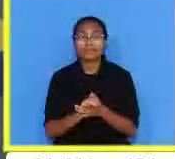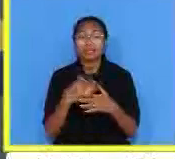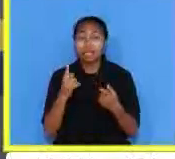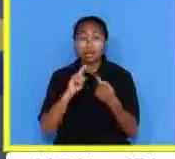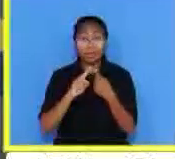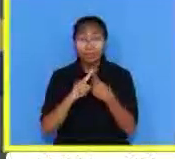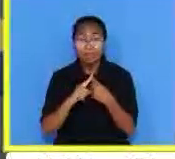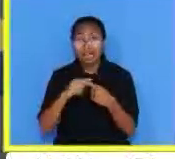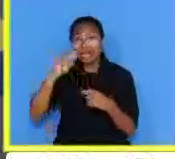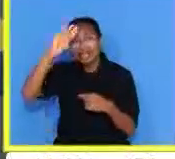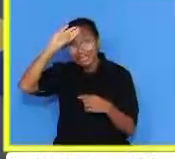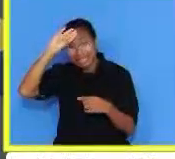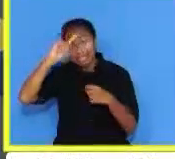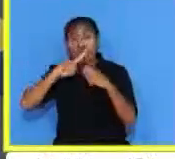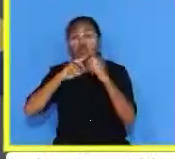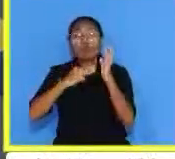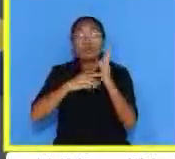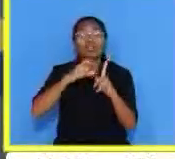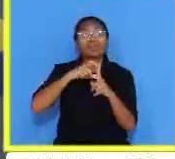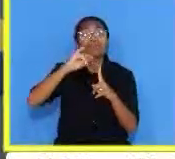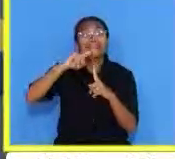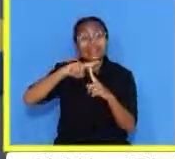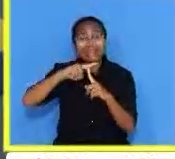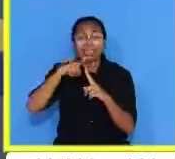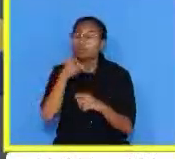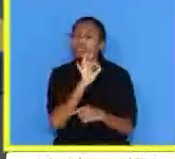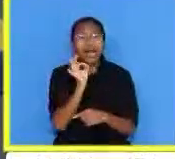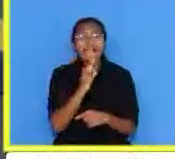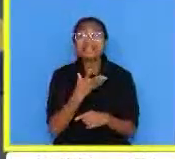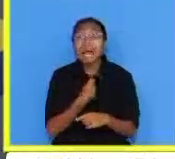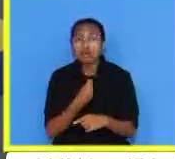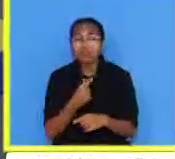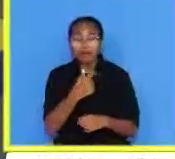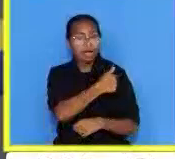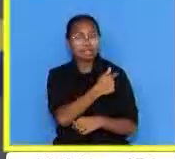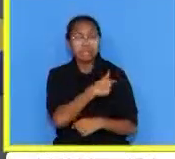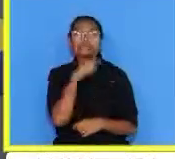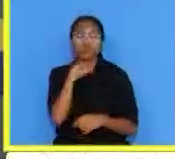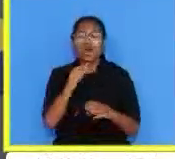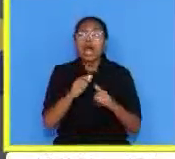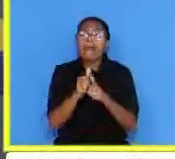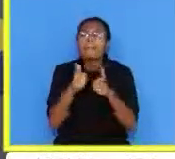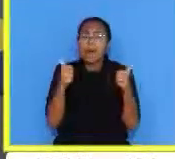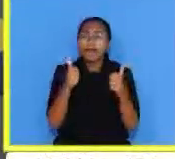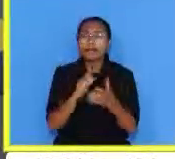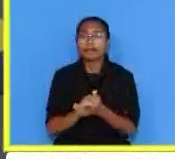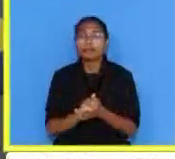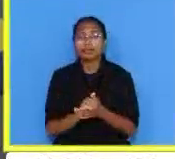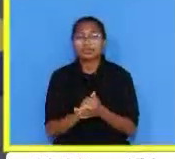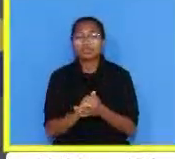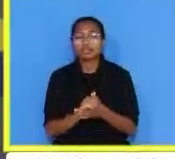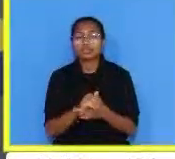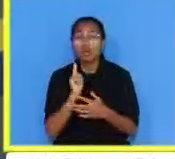jangan takut untuk datang ke gerai vaksinasi karena semuanya akan dipastikan aman dan juga orang dengan komorbid yang terkontrol itu